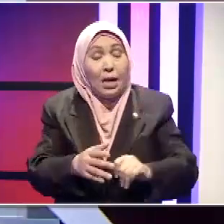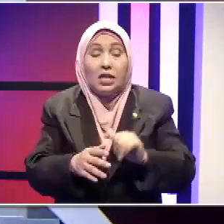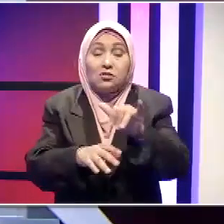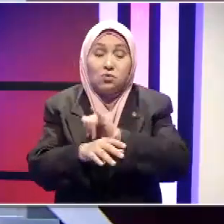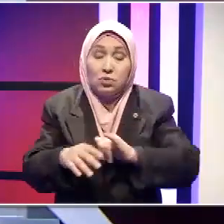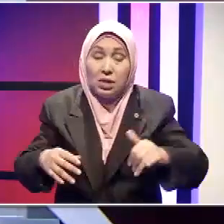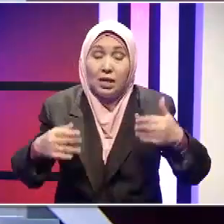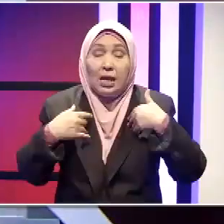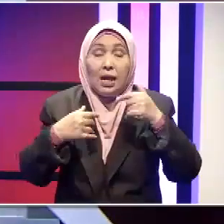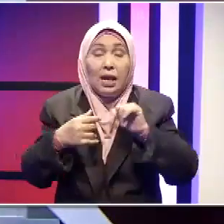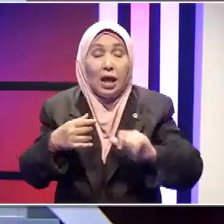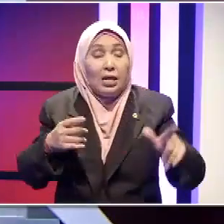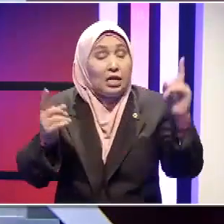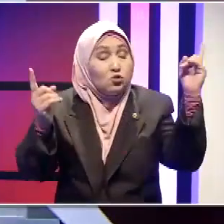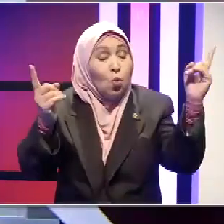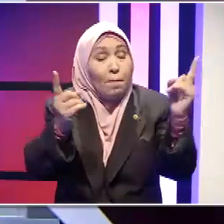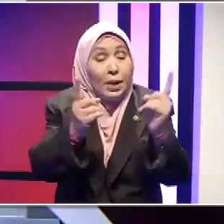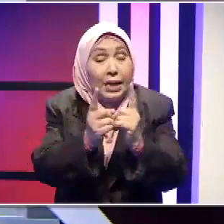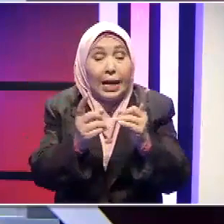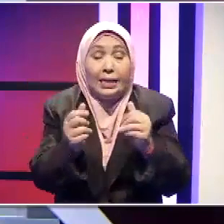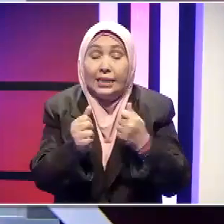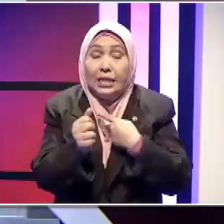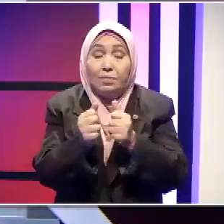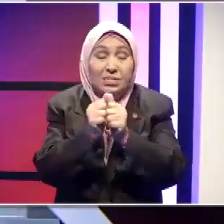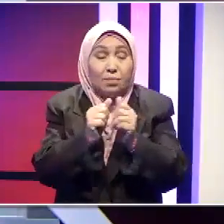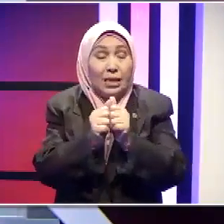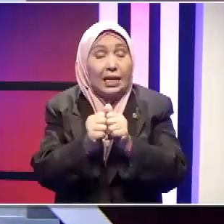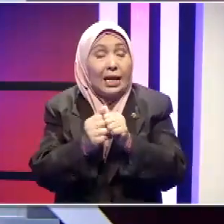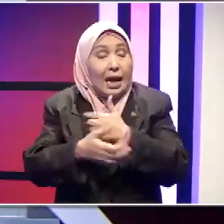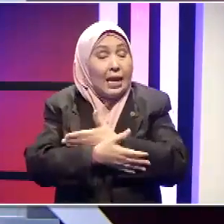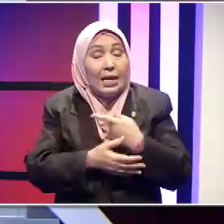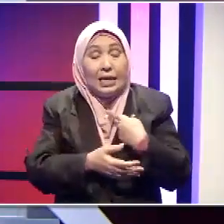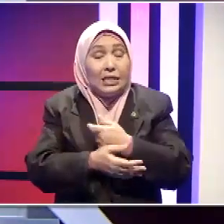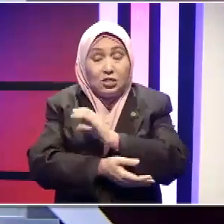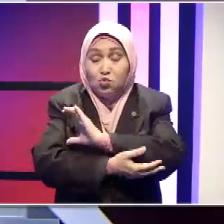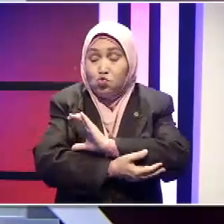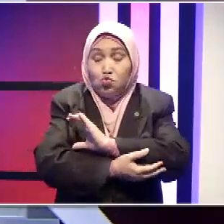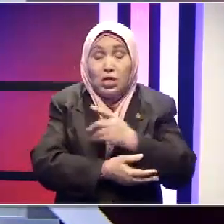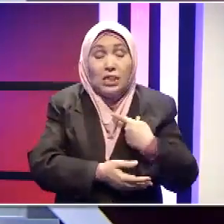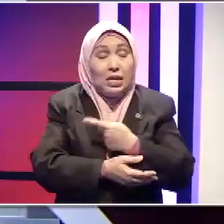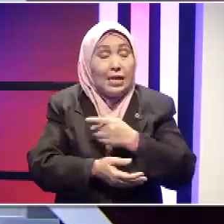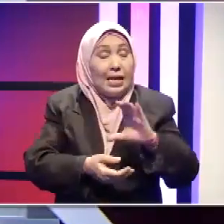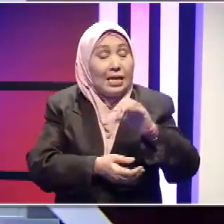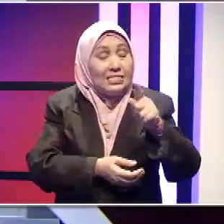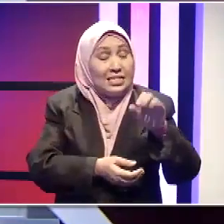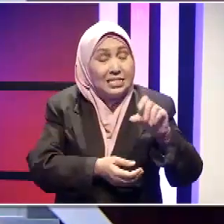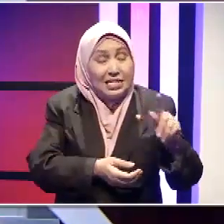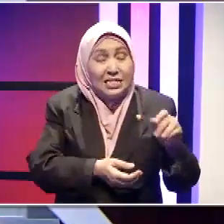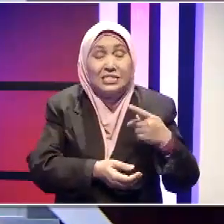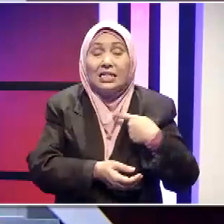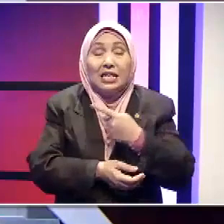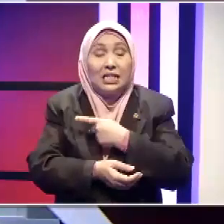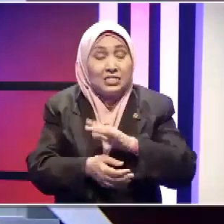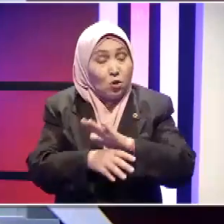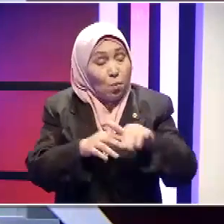tahun yaitu dijumpai lkn kita bersama dengan anak kita dengan cucu kita dengan cuci-cuci aku